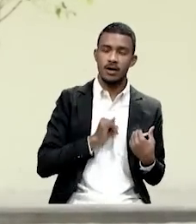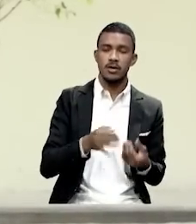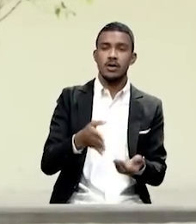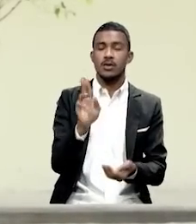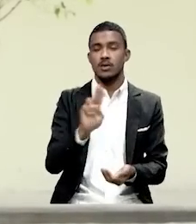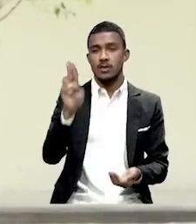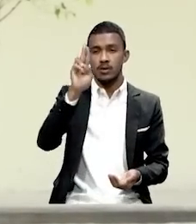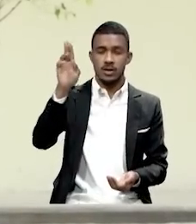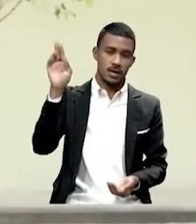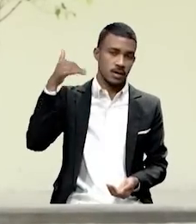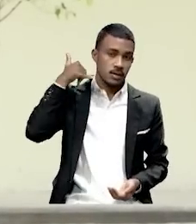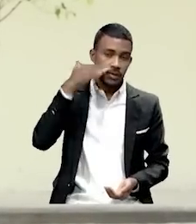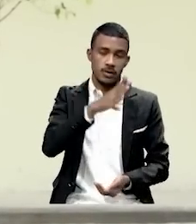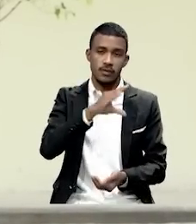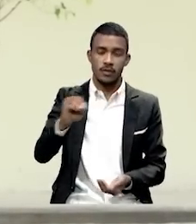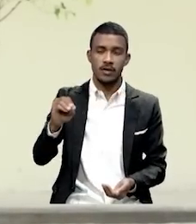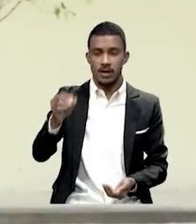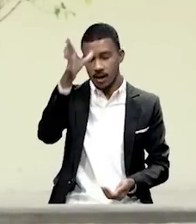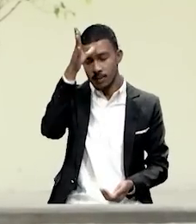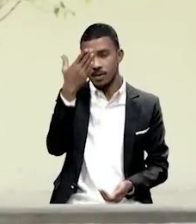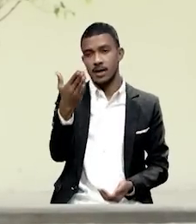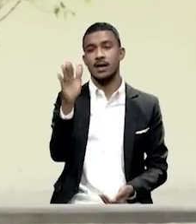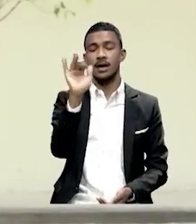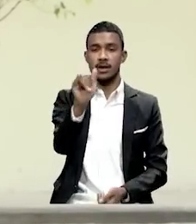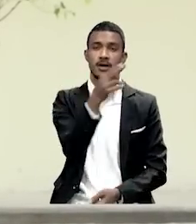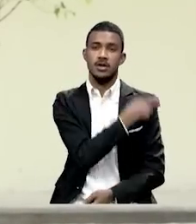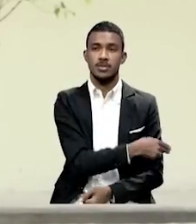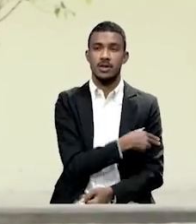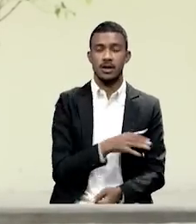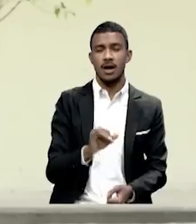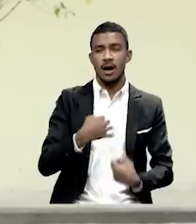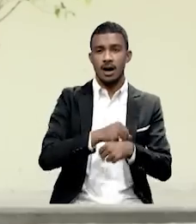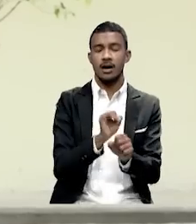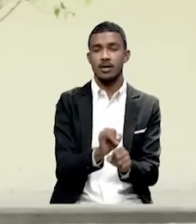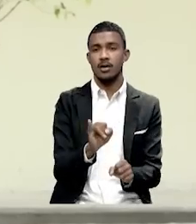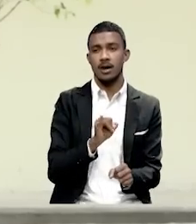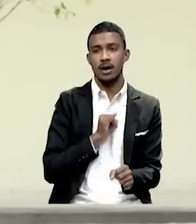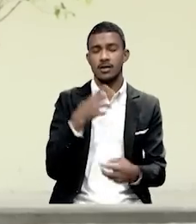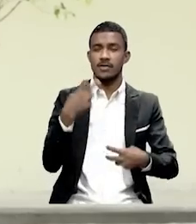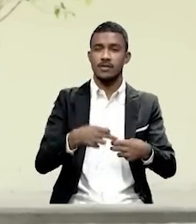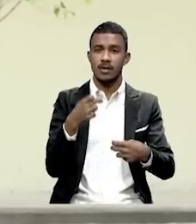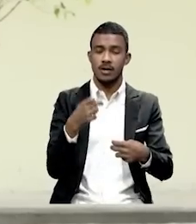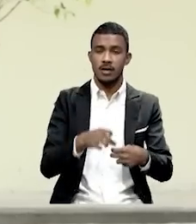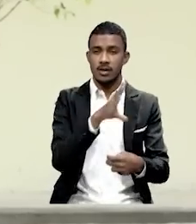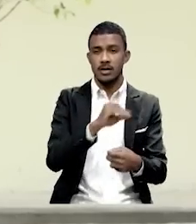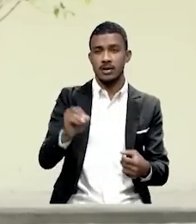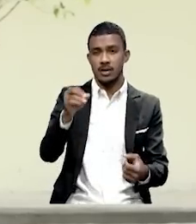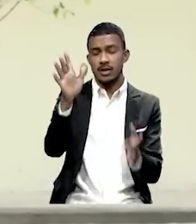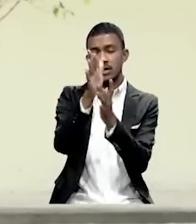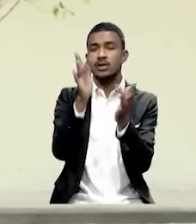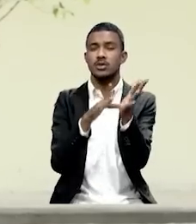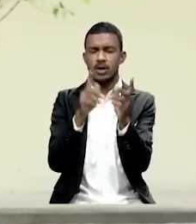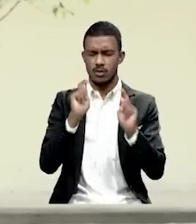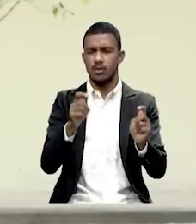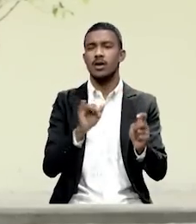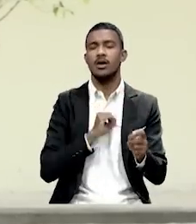tapi stok hand ban katus iya hospital ni ya halo ansa haras kalau Jesus ni kok aku buat insa anak katus ni